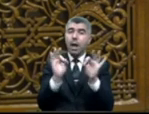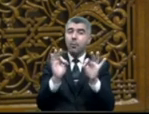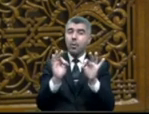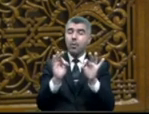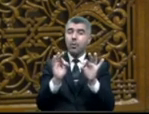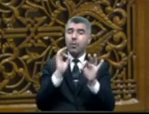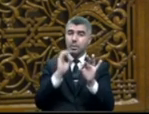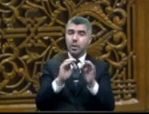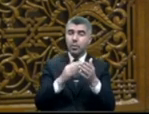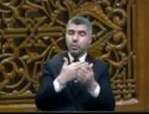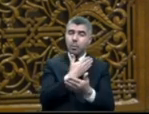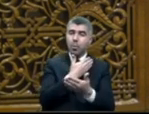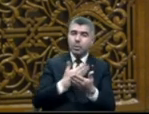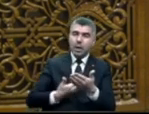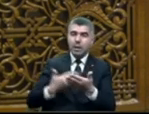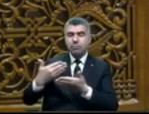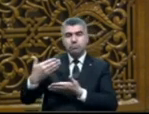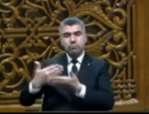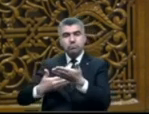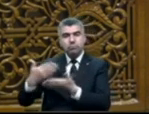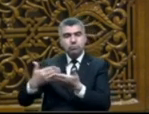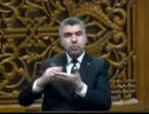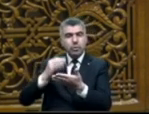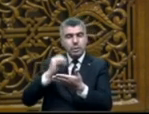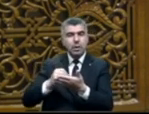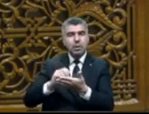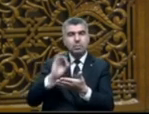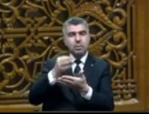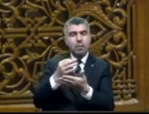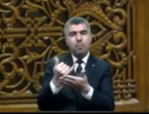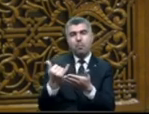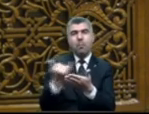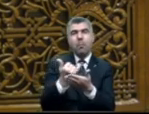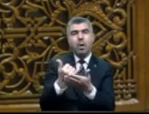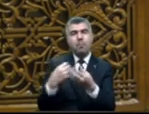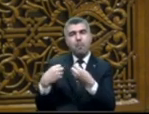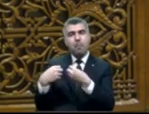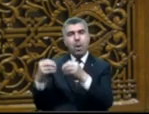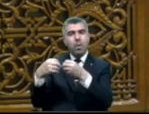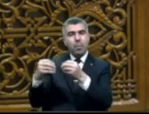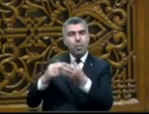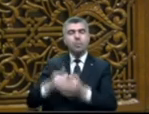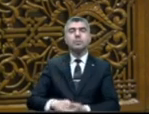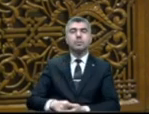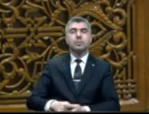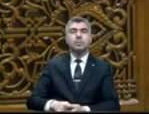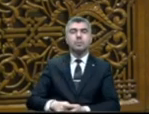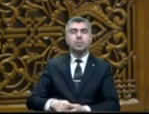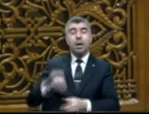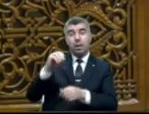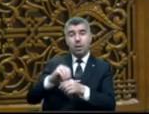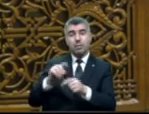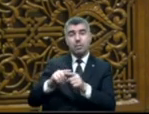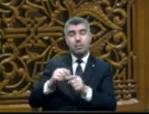أجل تعزيز قدراتها ومواكبة تطوير مهاراتها في الشؤون المتعلقة بالتصدير، كما ستمكن من